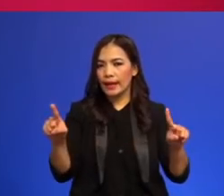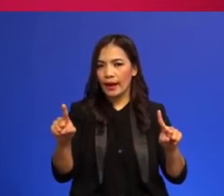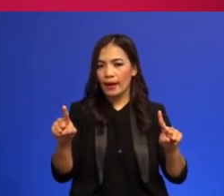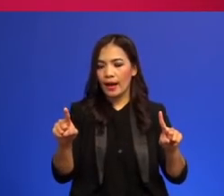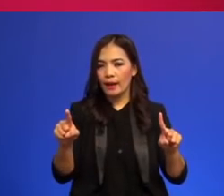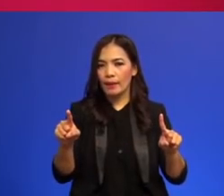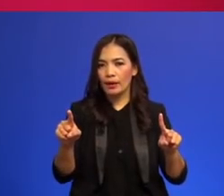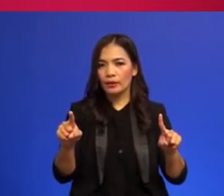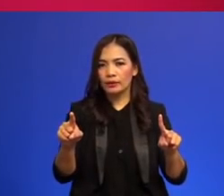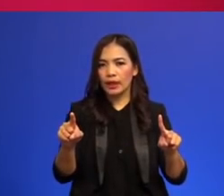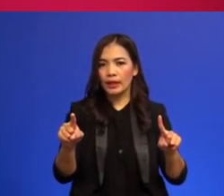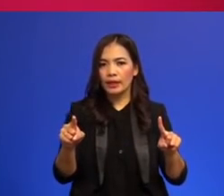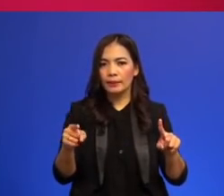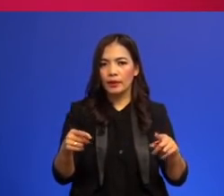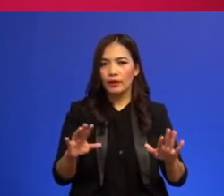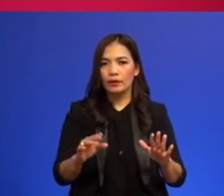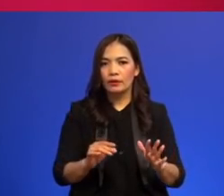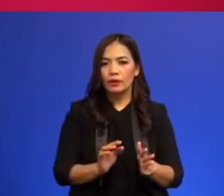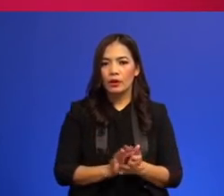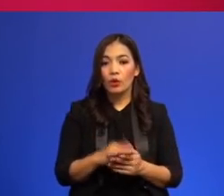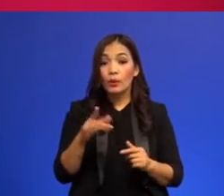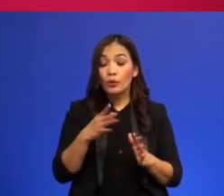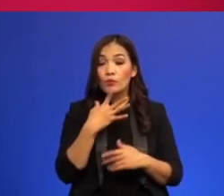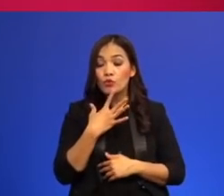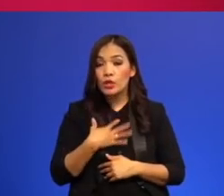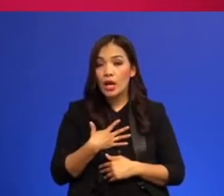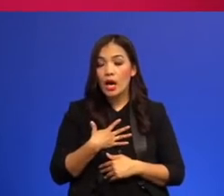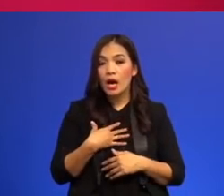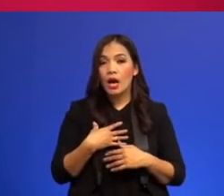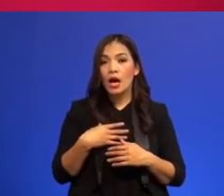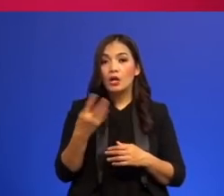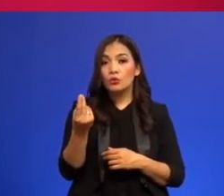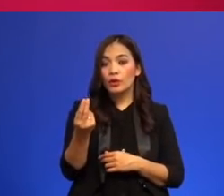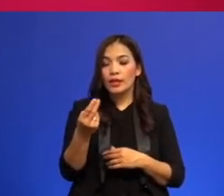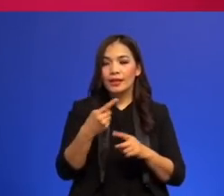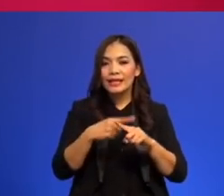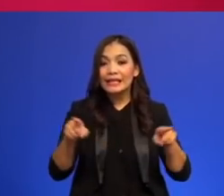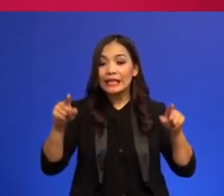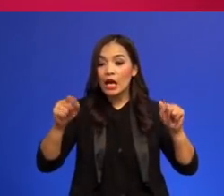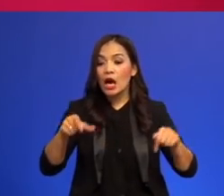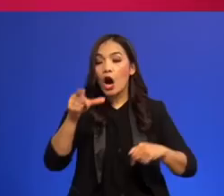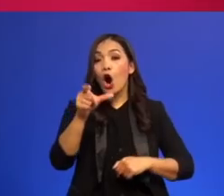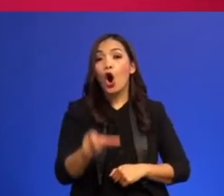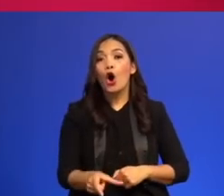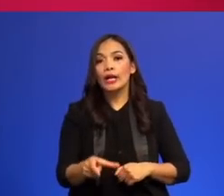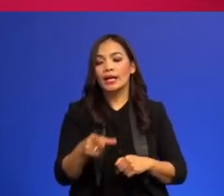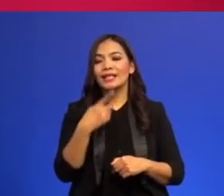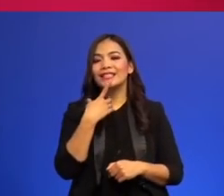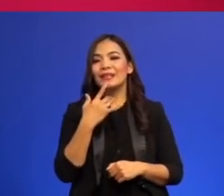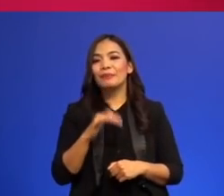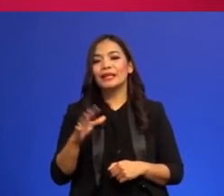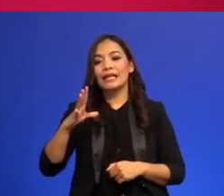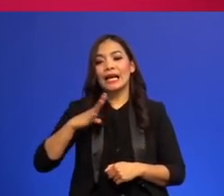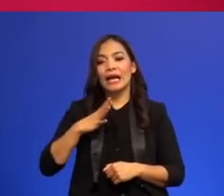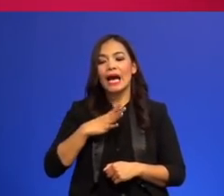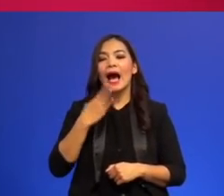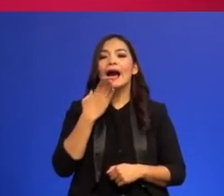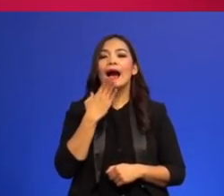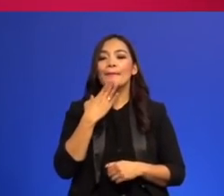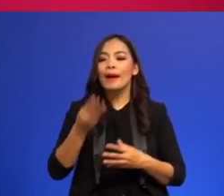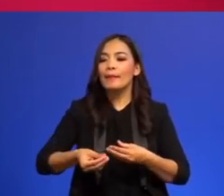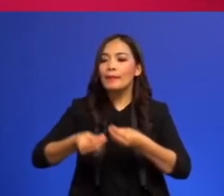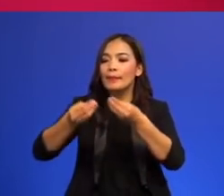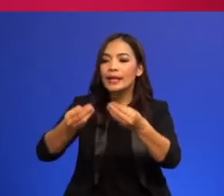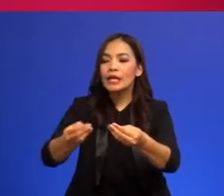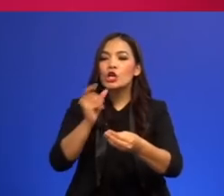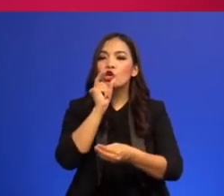Tidak boleh diberi. Walaupun Anda punya limpah. Ini penyakit. Orang kaya raya mudah memberi kepada